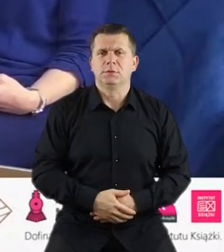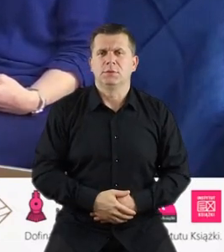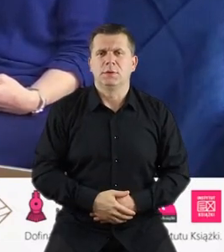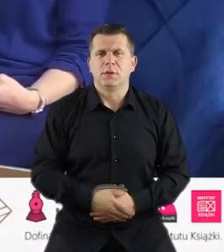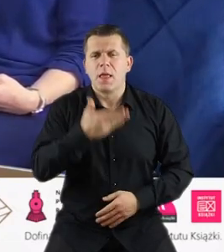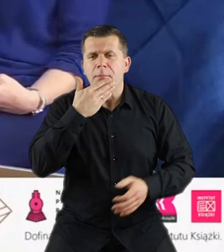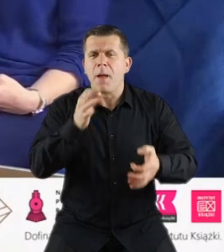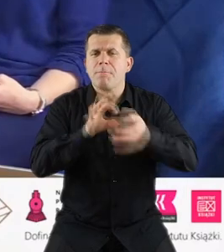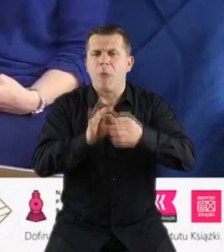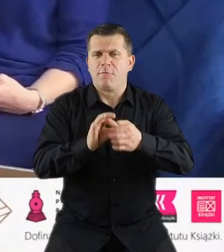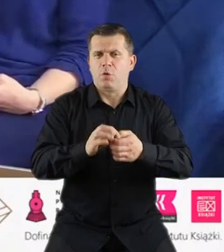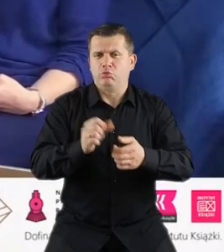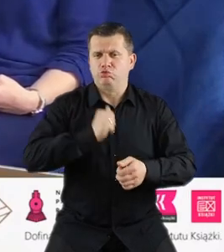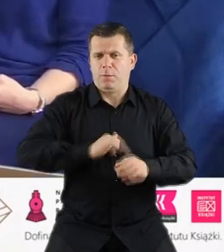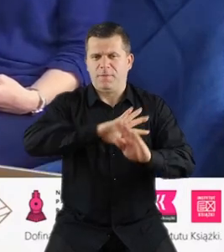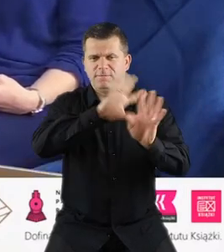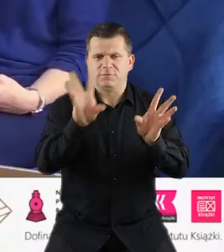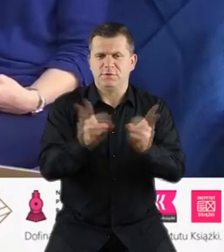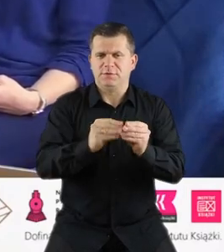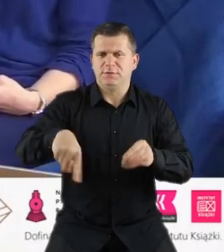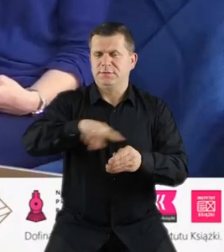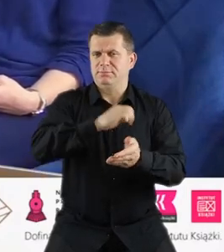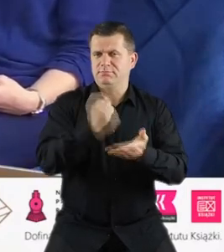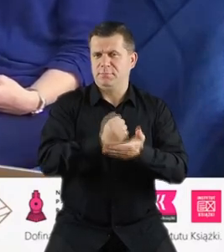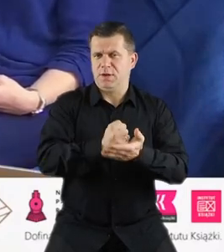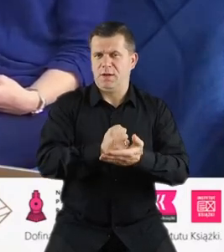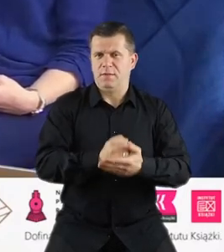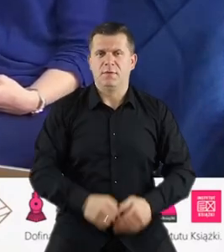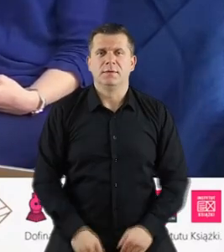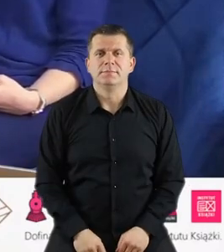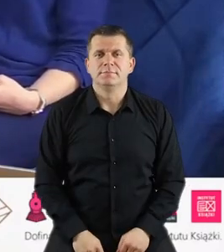nie powiąże się ze sobą tych wszystkich wątków.